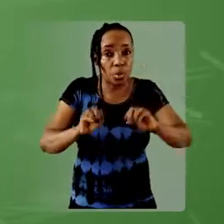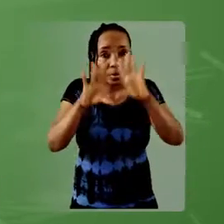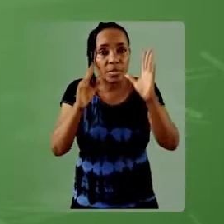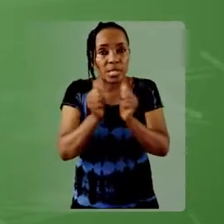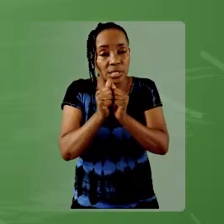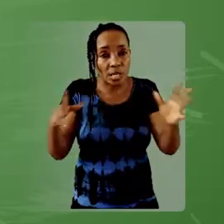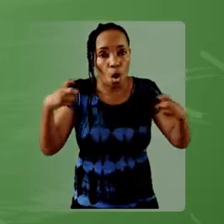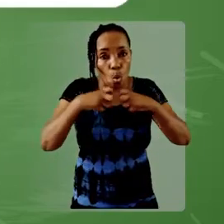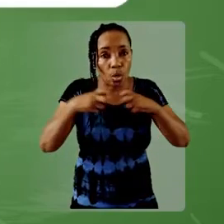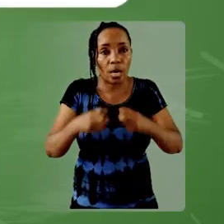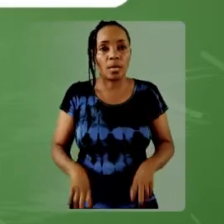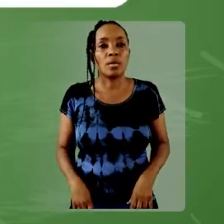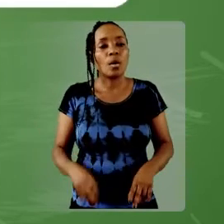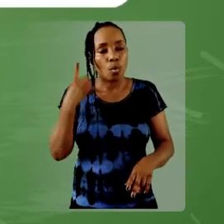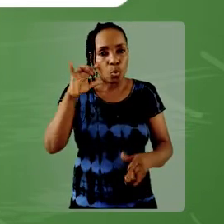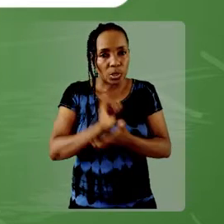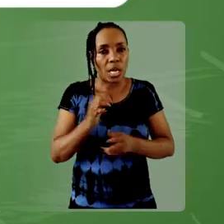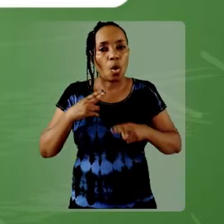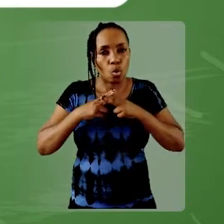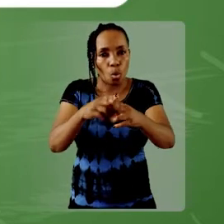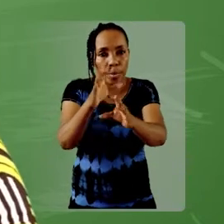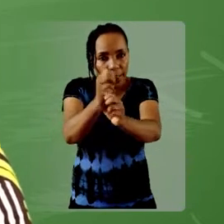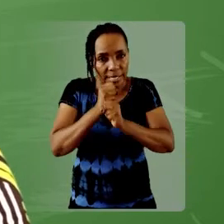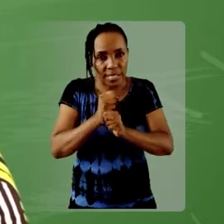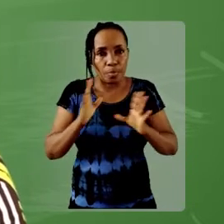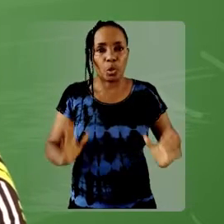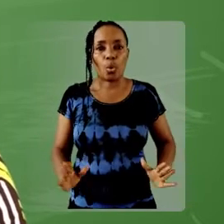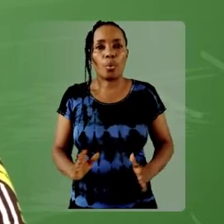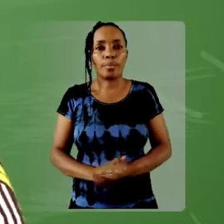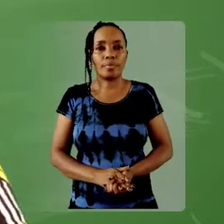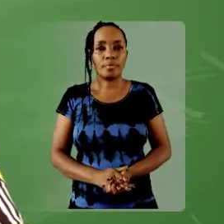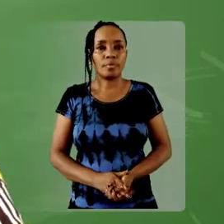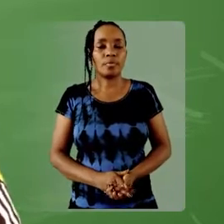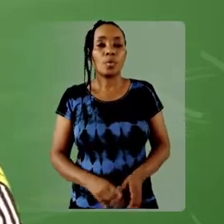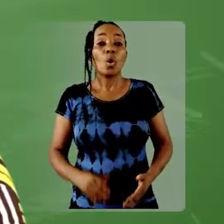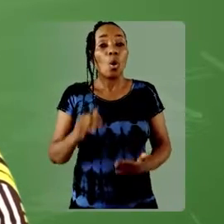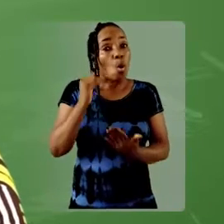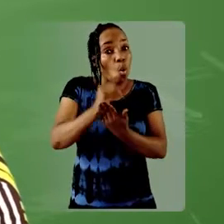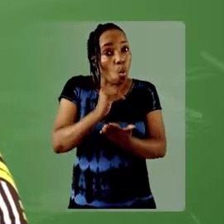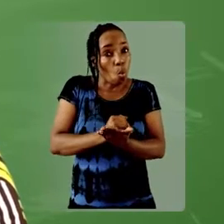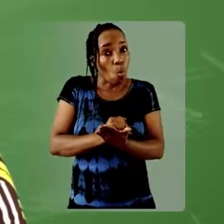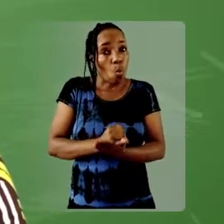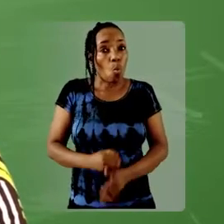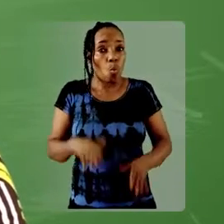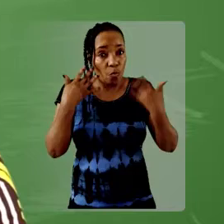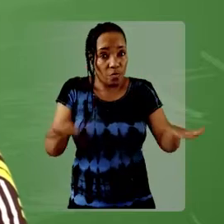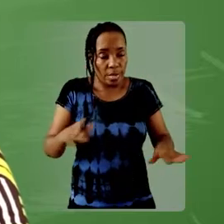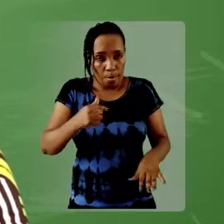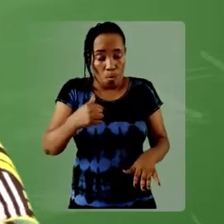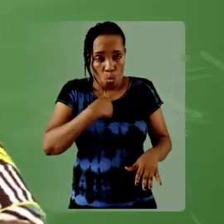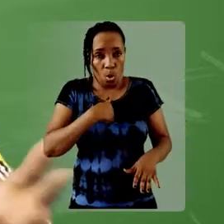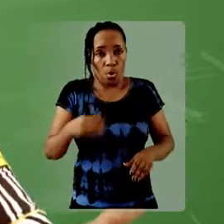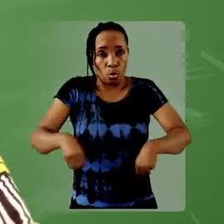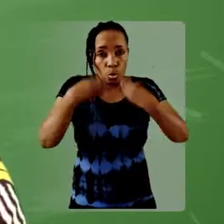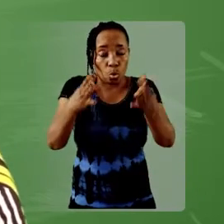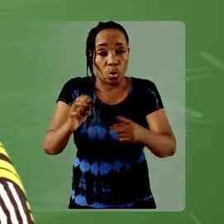pour fonctionner. Donc, ce sont des récepteurs. Nous sommes à la fin de notre leçon. Je vais vous donner un exercice